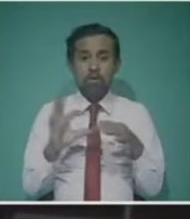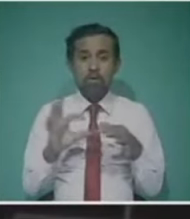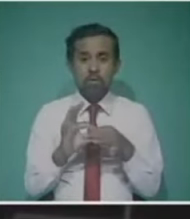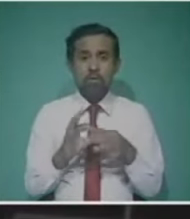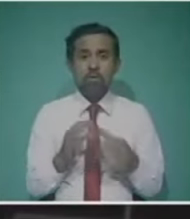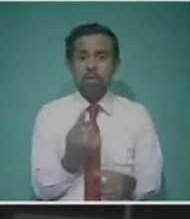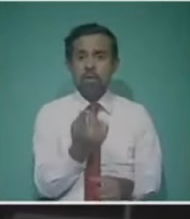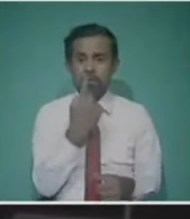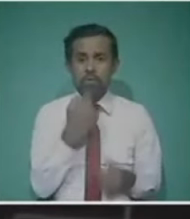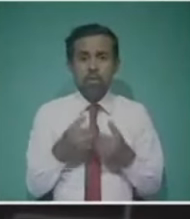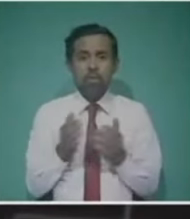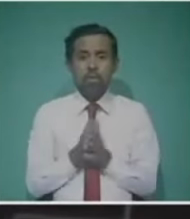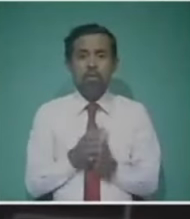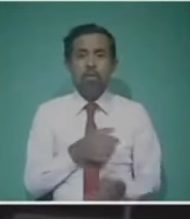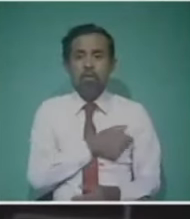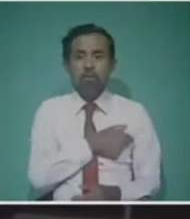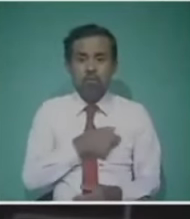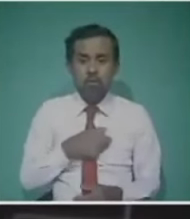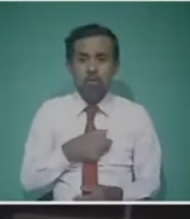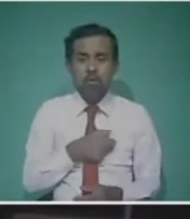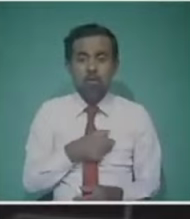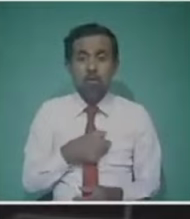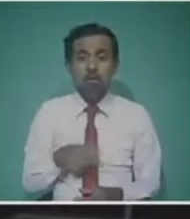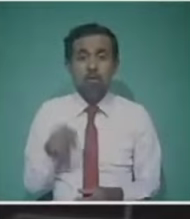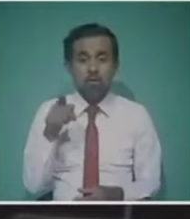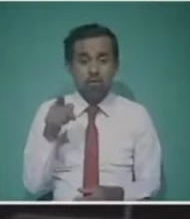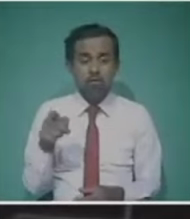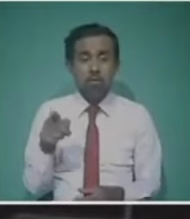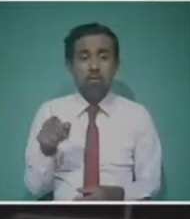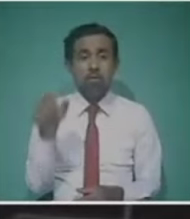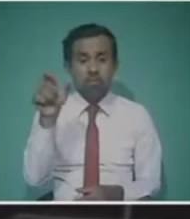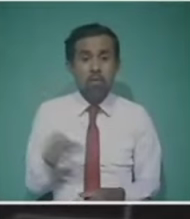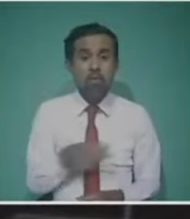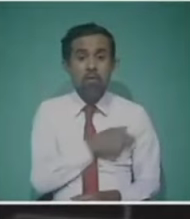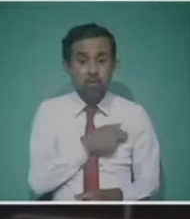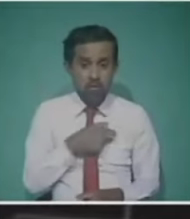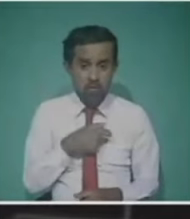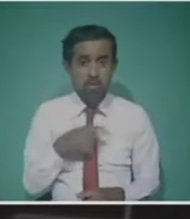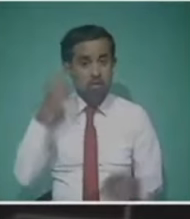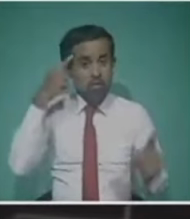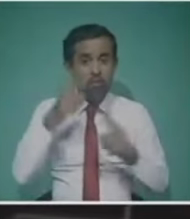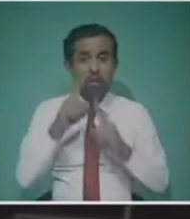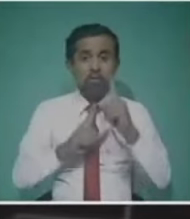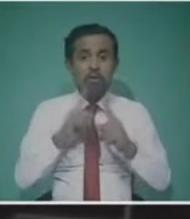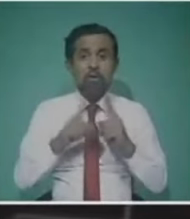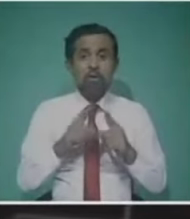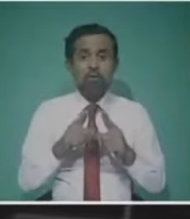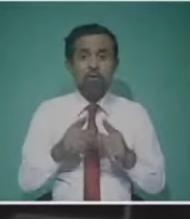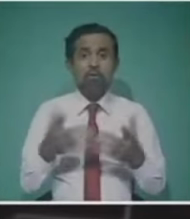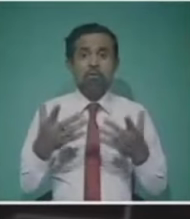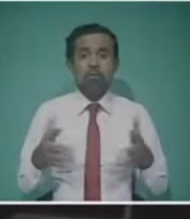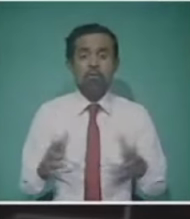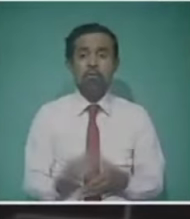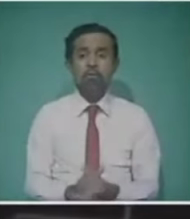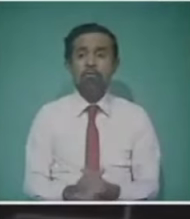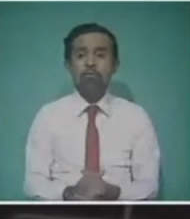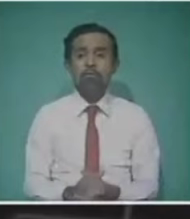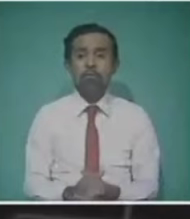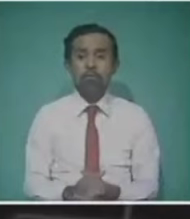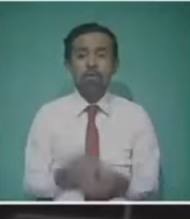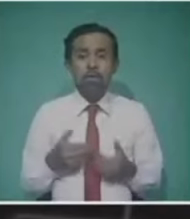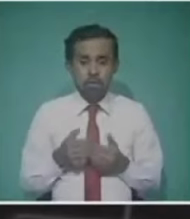தலைவருக்காக சிறப்புரிமை சம்பந்தமாக பேசுகிற நிலைமை பாராளுமன்றத்தில் வந்திருக்கிறது. அவருடைய சிறப்புரிமை பற்றி பேசினால் பரவாயில்லை, மற்றவருடைய சிறப்புரிமை